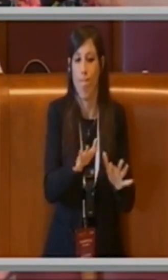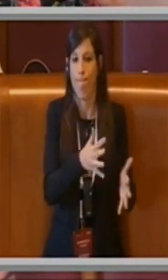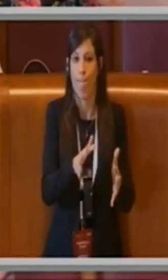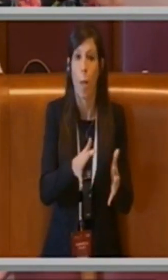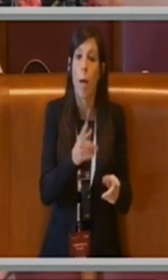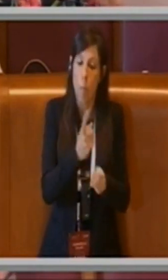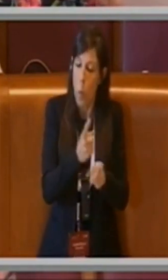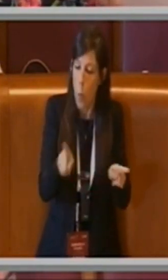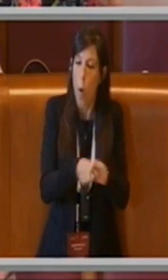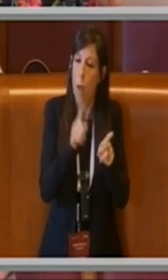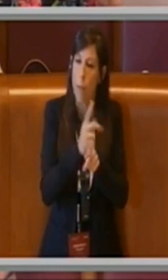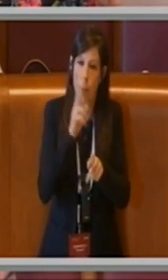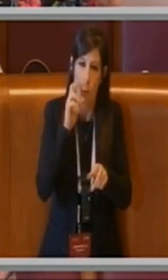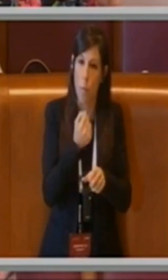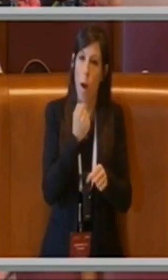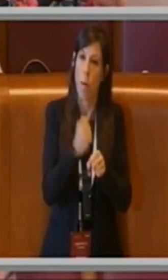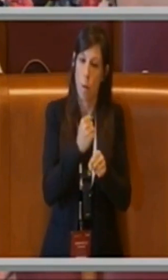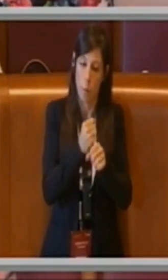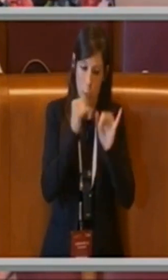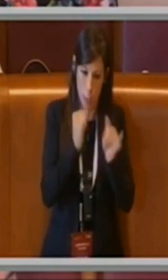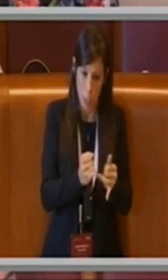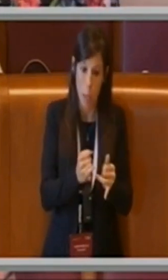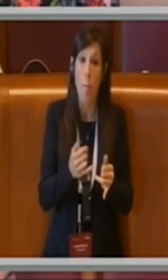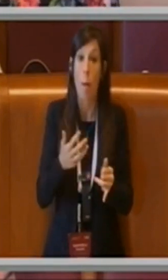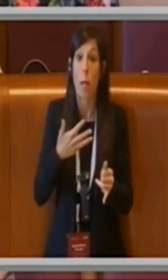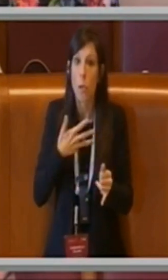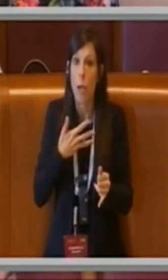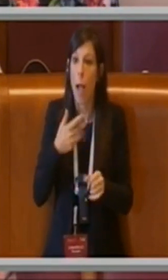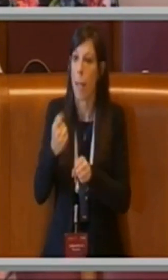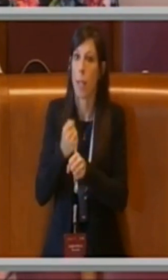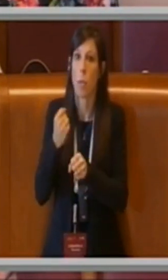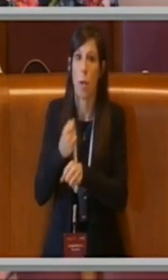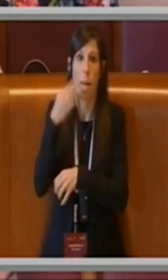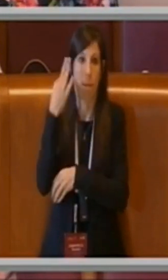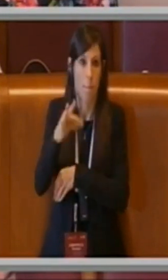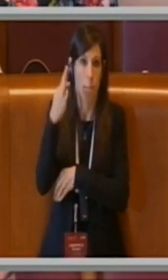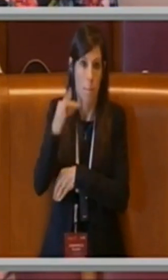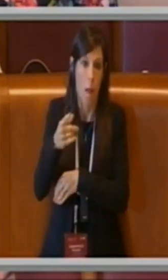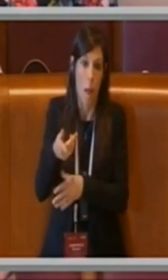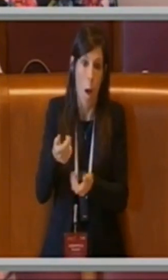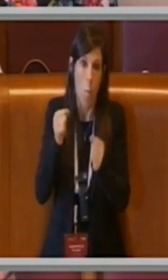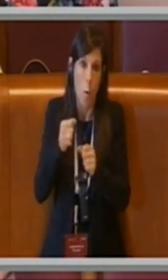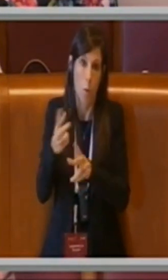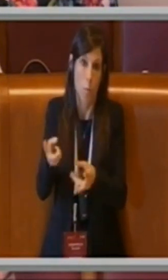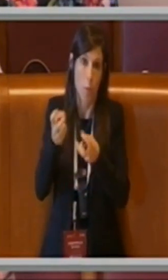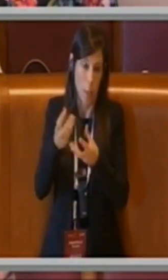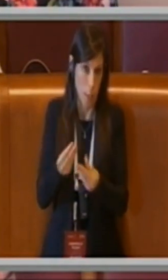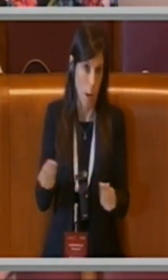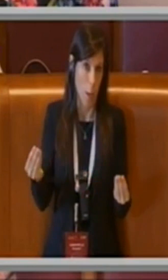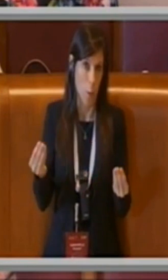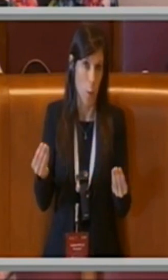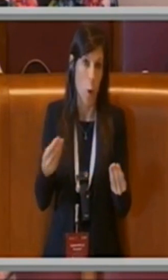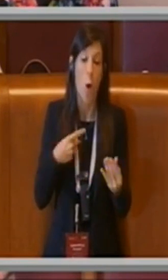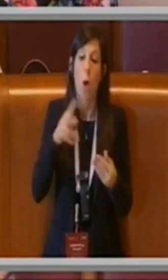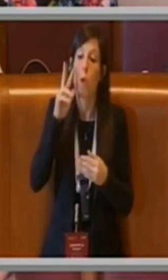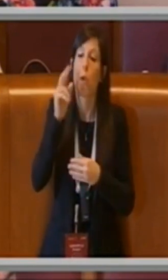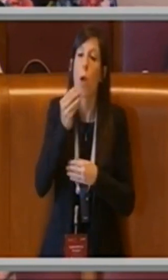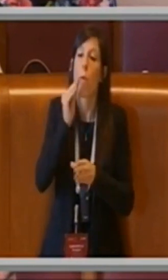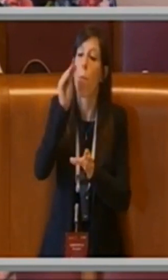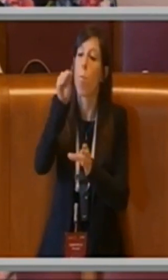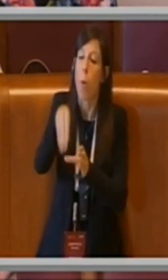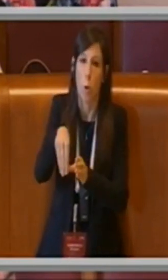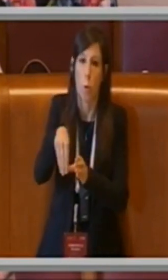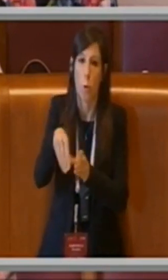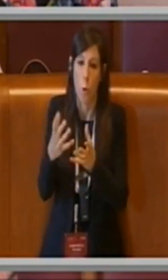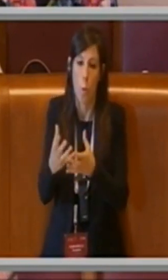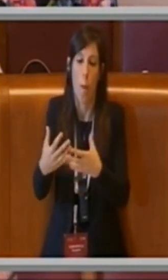un continuum, creando una situazione, un borgo appunto, dove si potranno trovare diverse realtà,